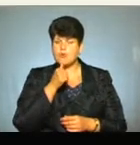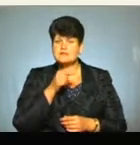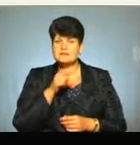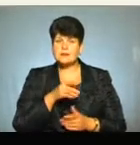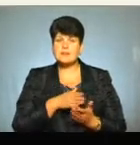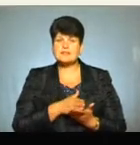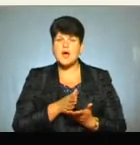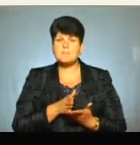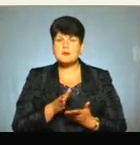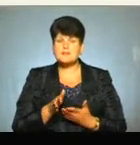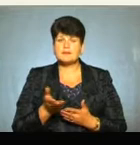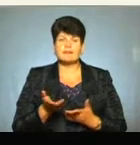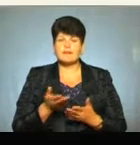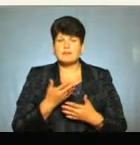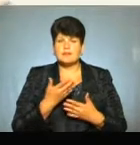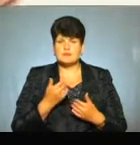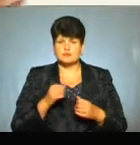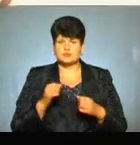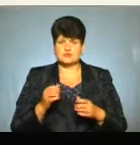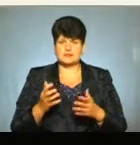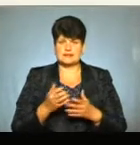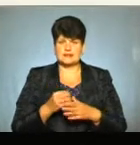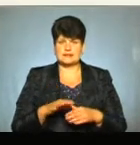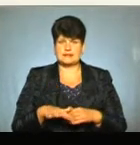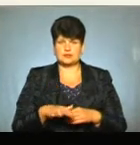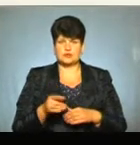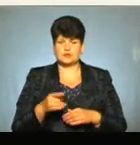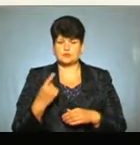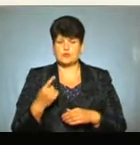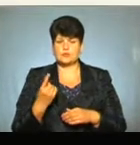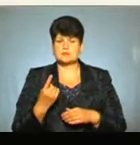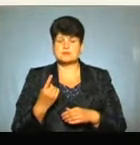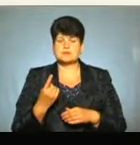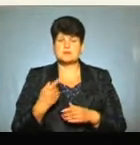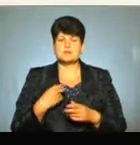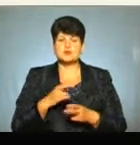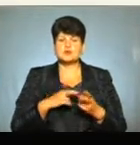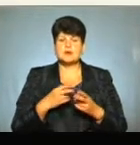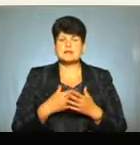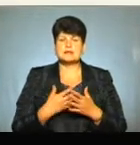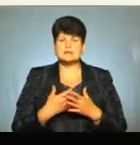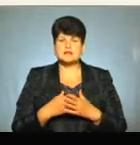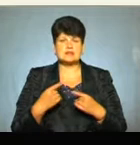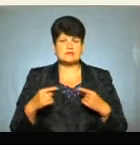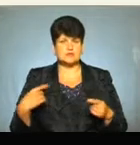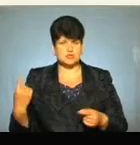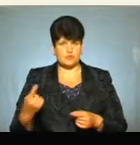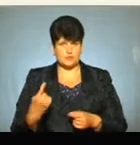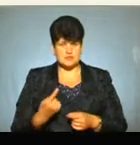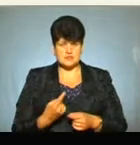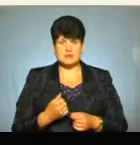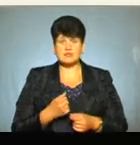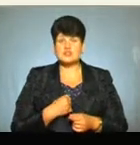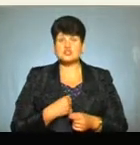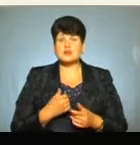тими напрямками, де не мали змоги, наприклад, знайти на території Тернопільської області. Так, ми шукали, наприклад, в інших областях. Але,